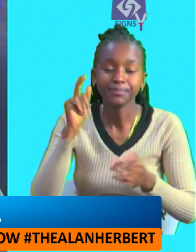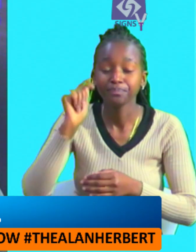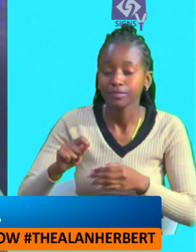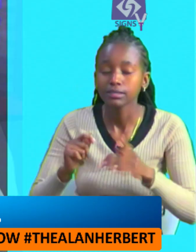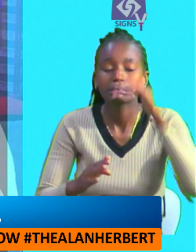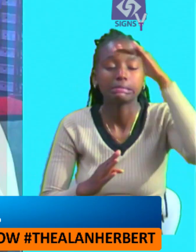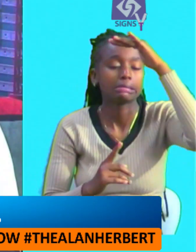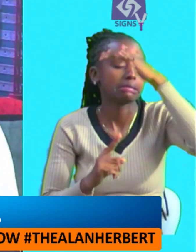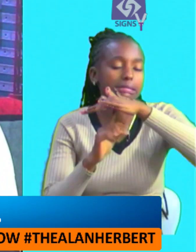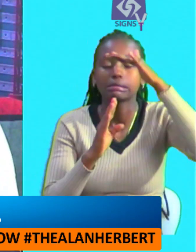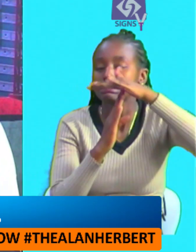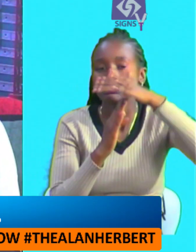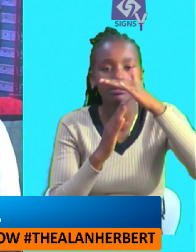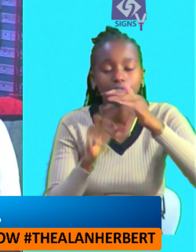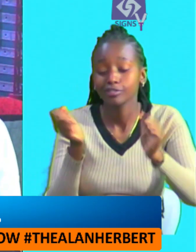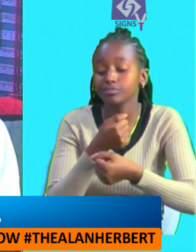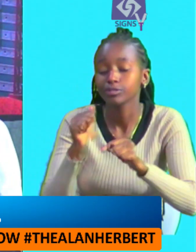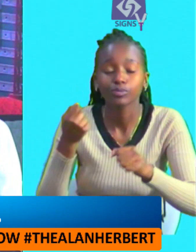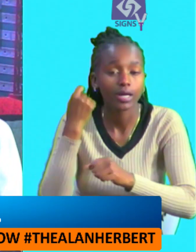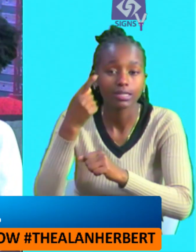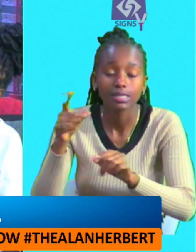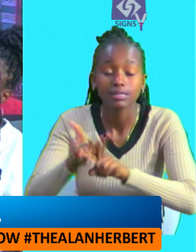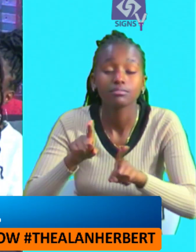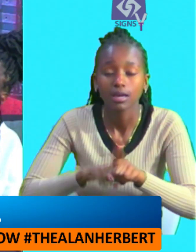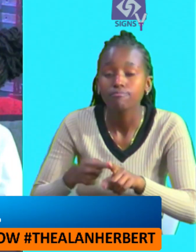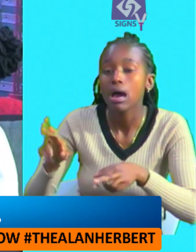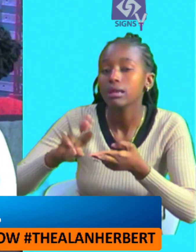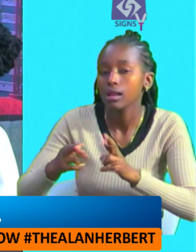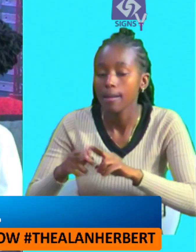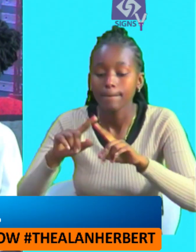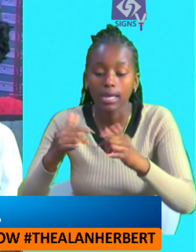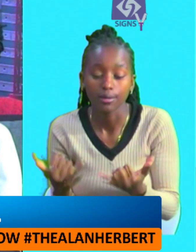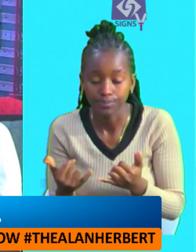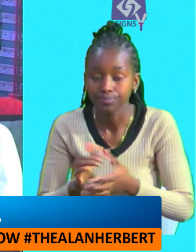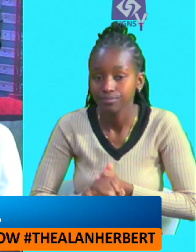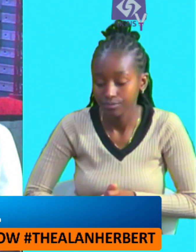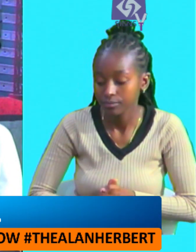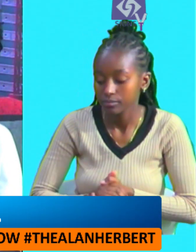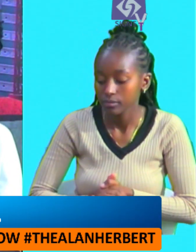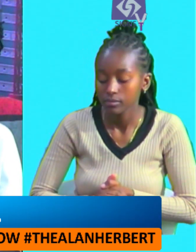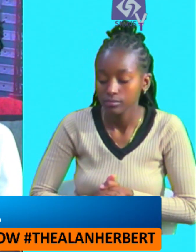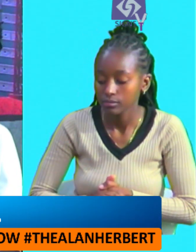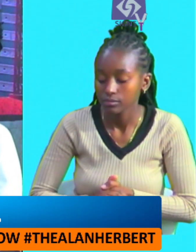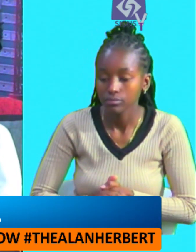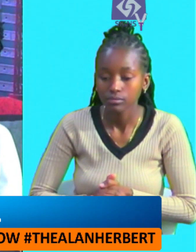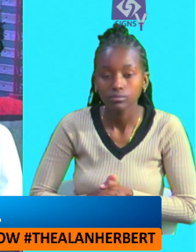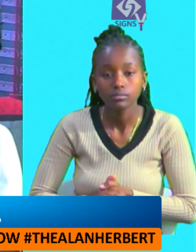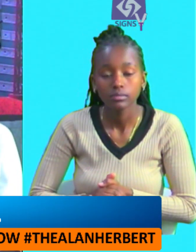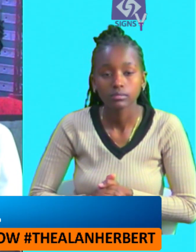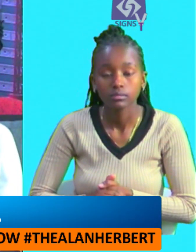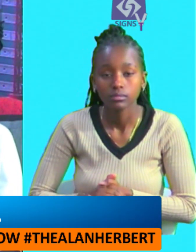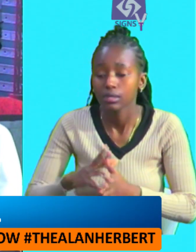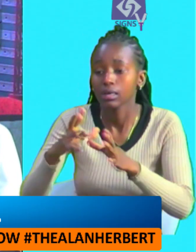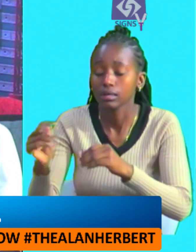hapo. Na kama nitafika not anytime soon. So nilianza ku